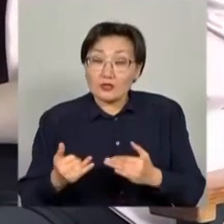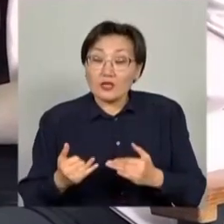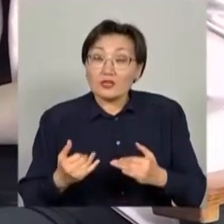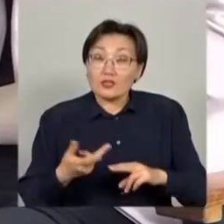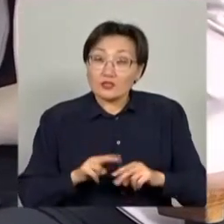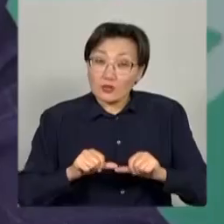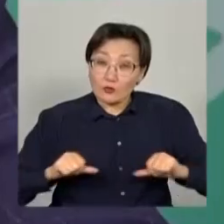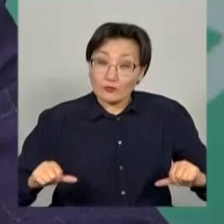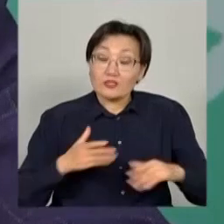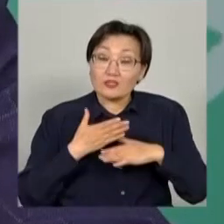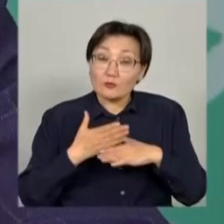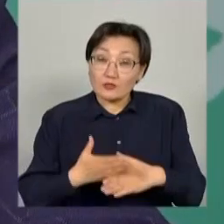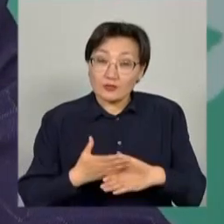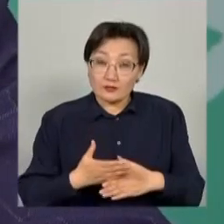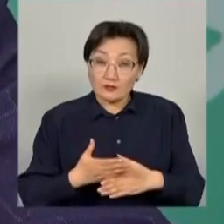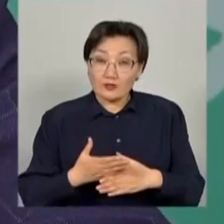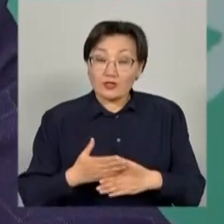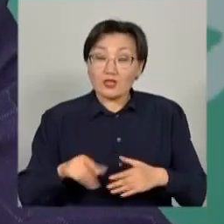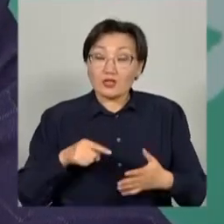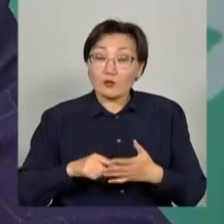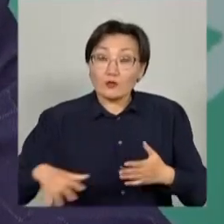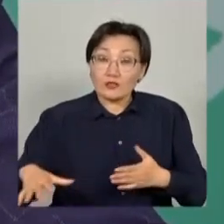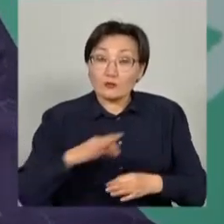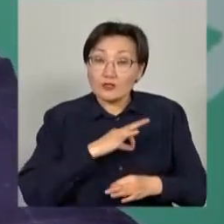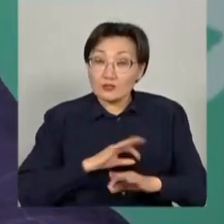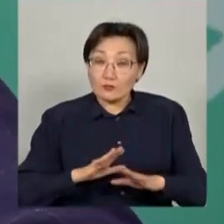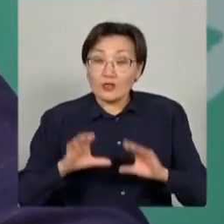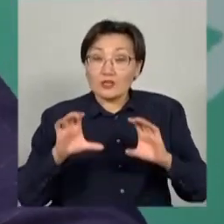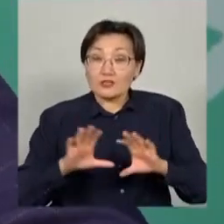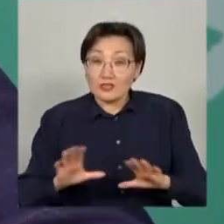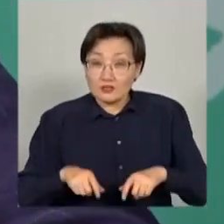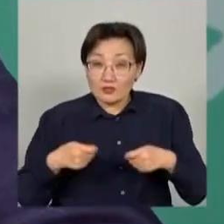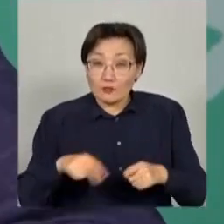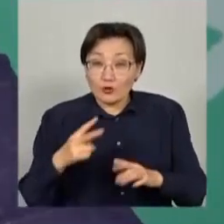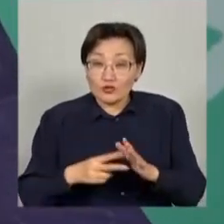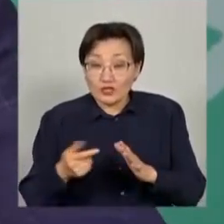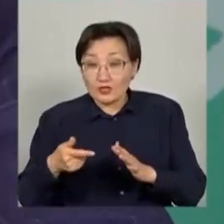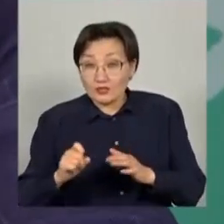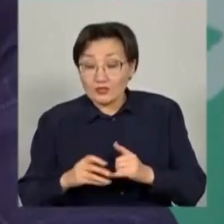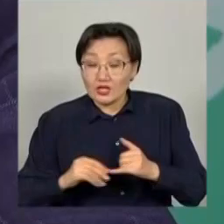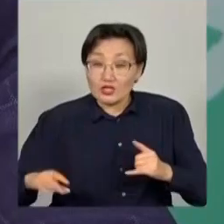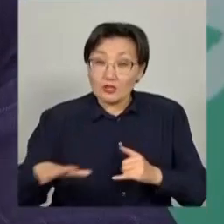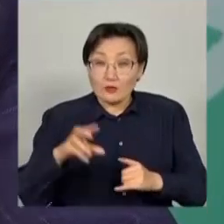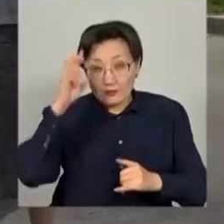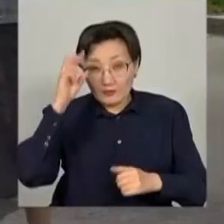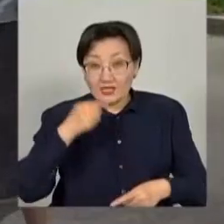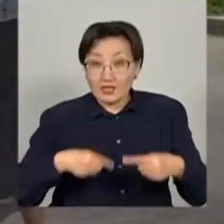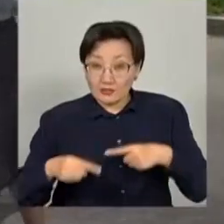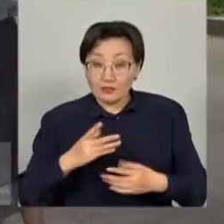комиссиясының көмегімен қала бойынша пайдаланылмаған және заңсыз берілген 17 гектар жер мемлекет меншігіне қайтарылған